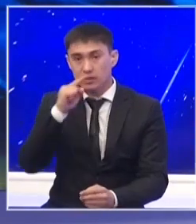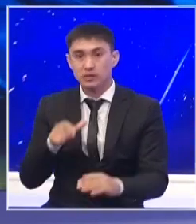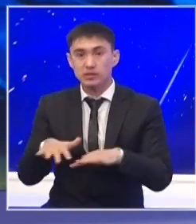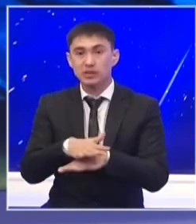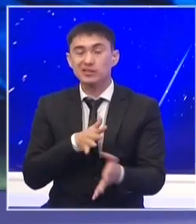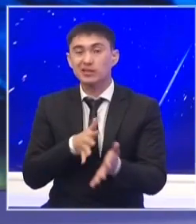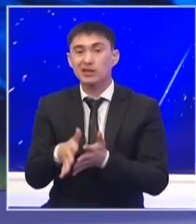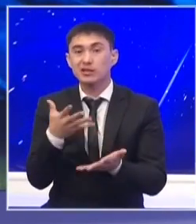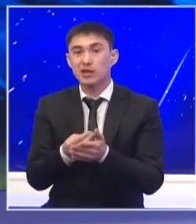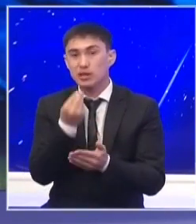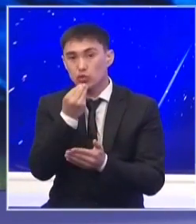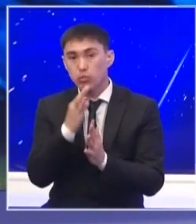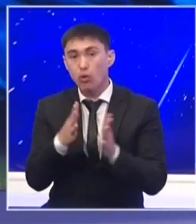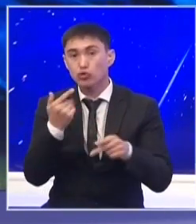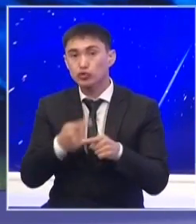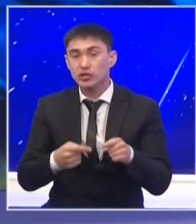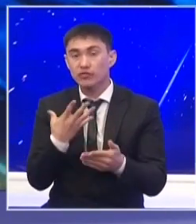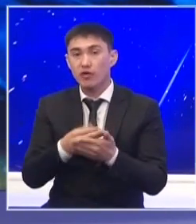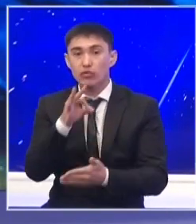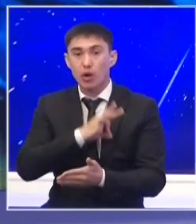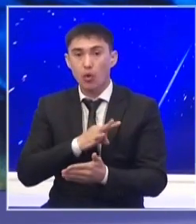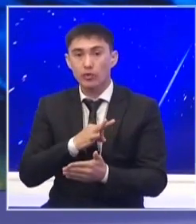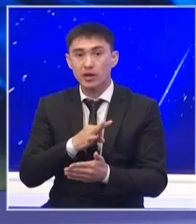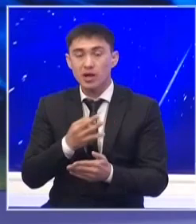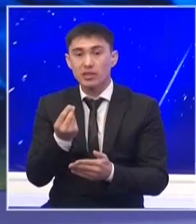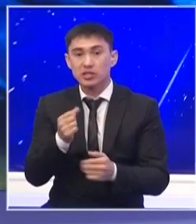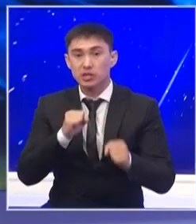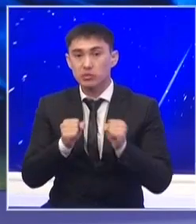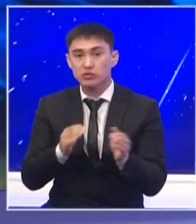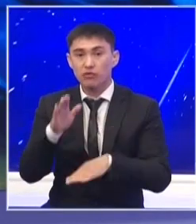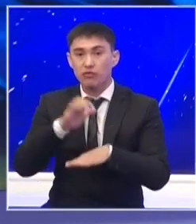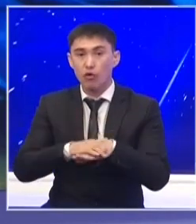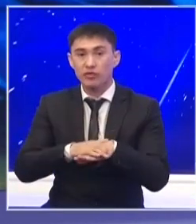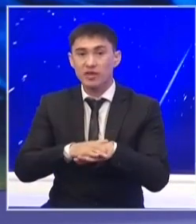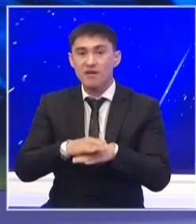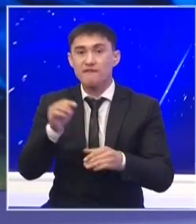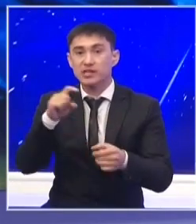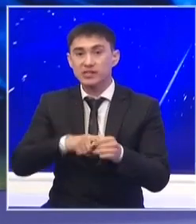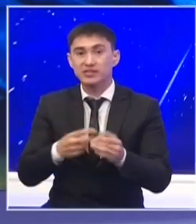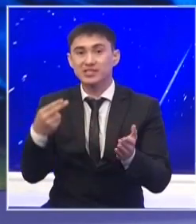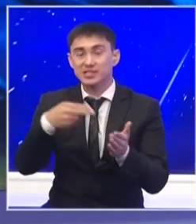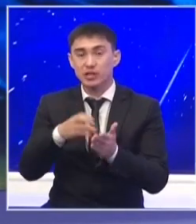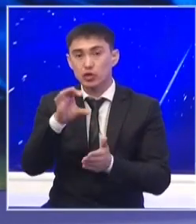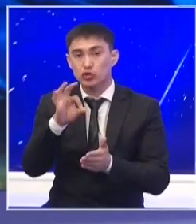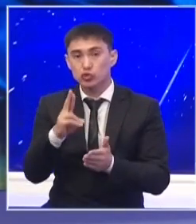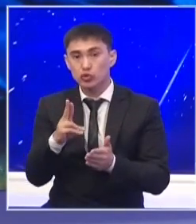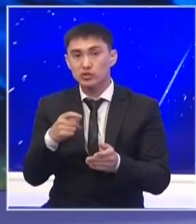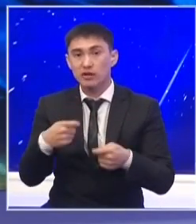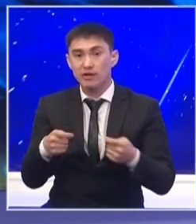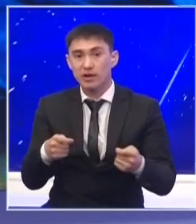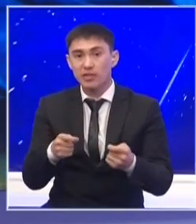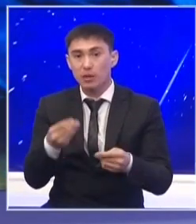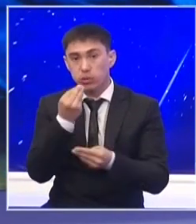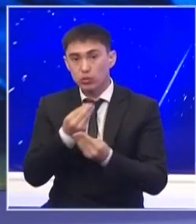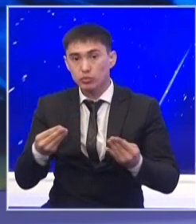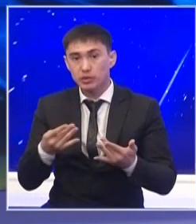Казахстанцы тратят на еду большую часть своего дохода. Несмотря на наличие стабилизационного фонда и фиксированные цены на социально значимый товар, на